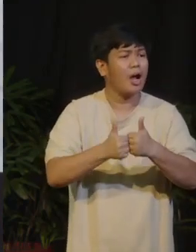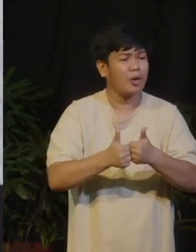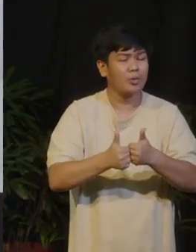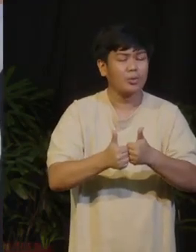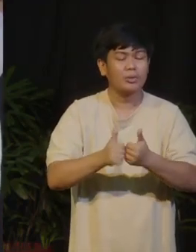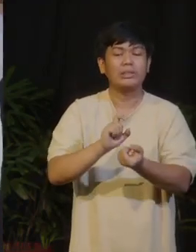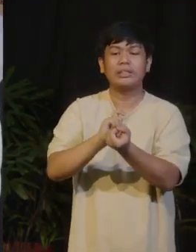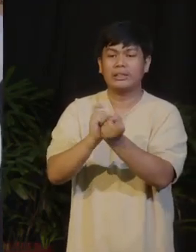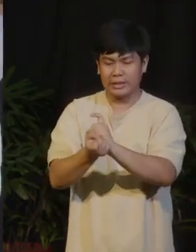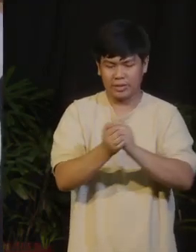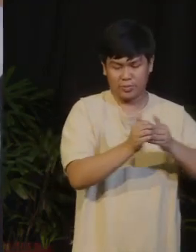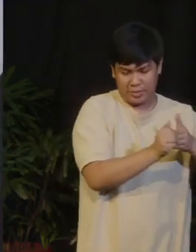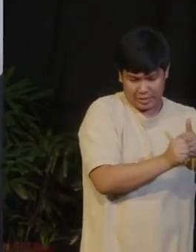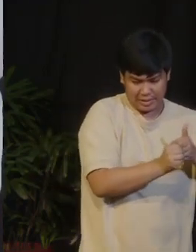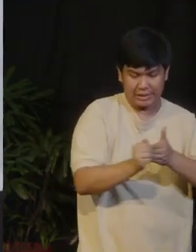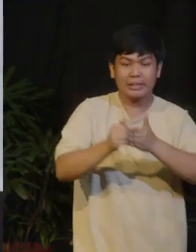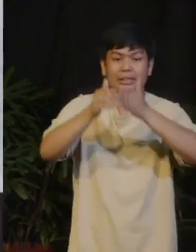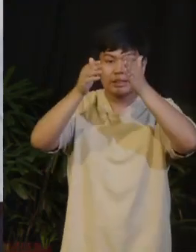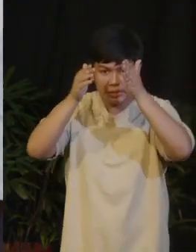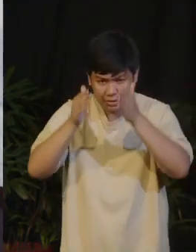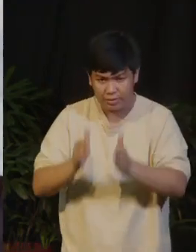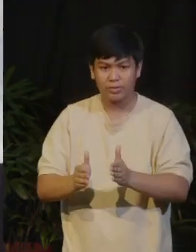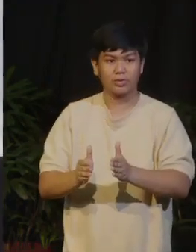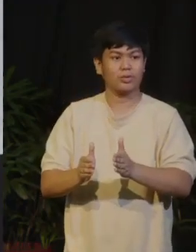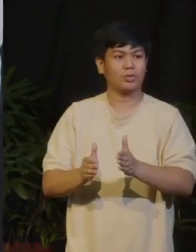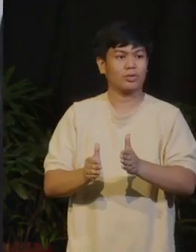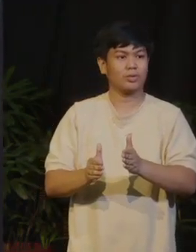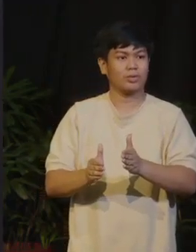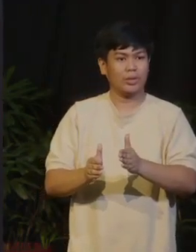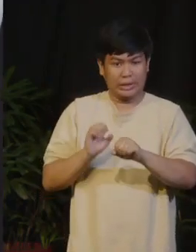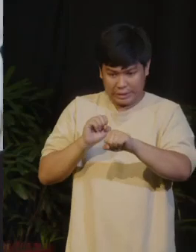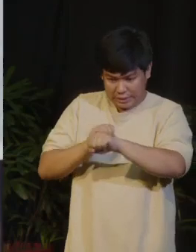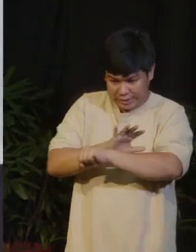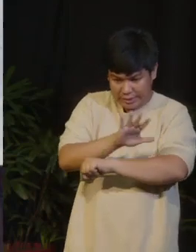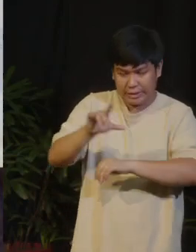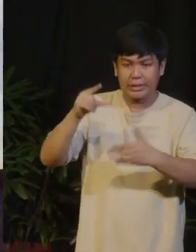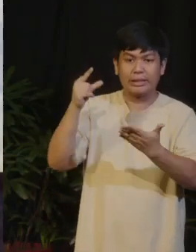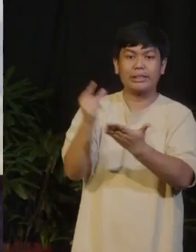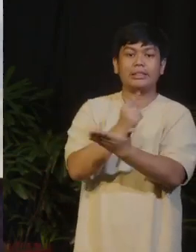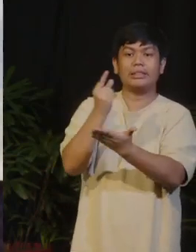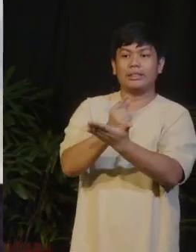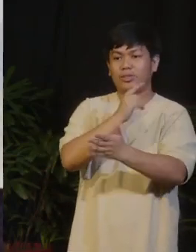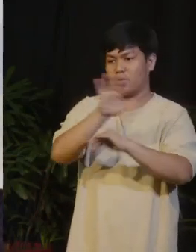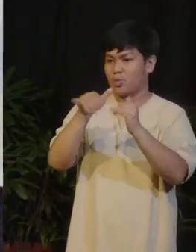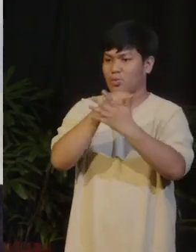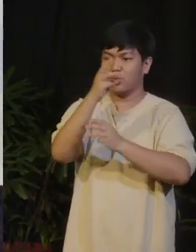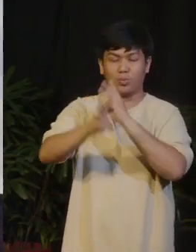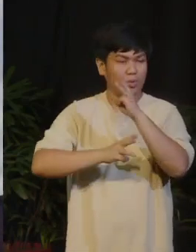disciple makers. At ganoon niya isispread ang gospel at ang kanyang iglesia sa buong mundo.